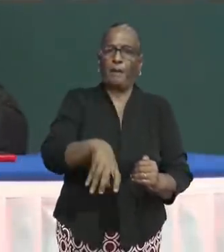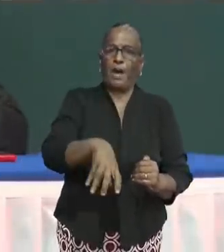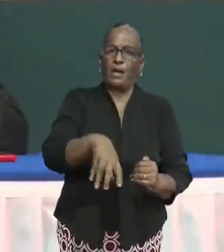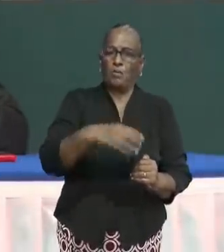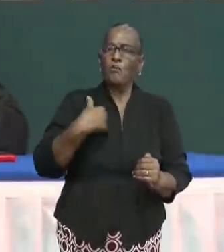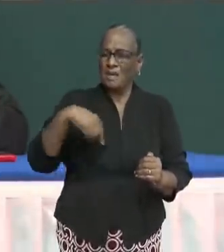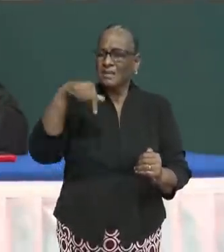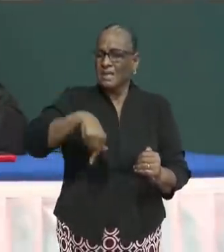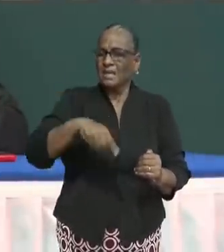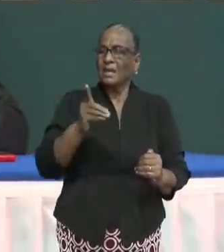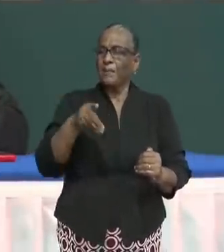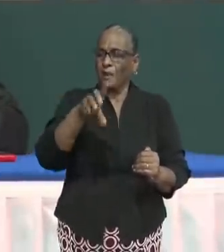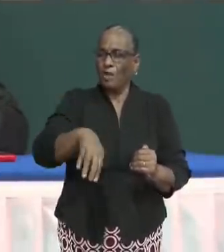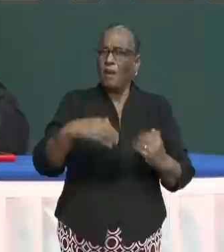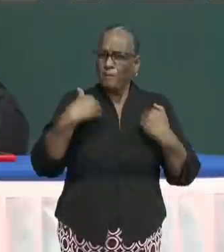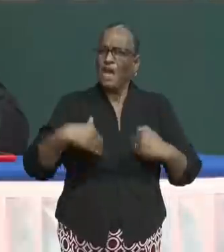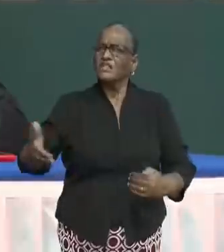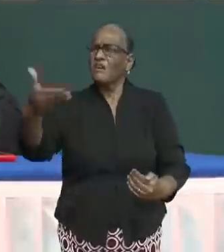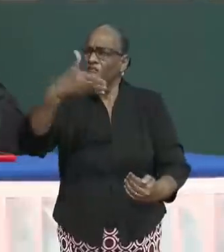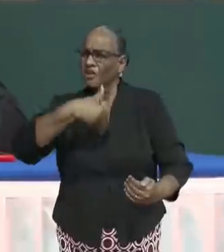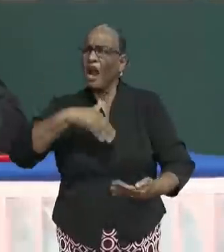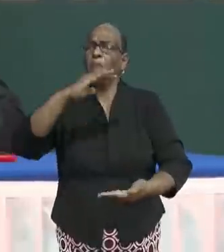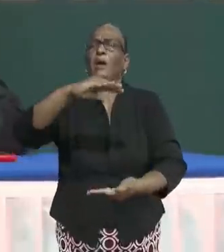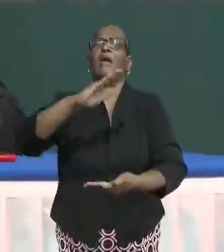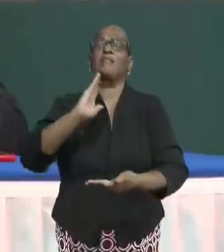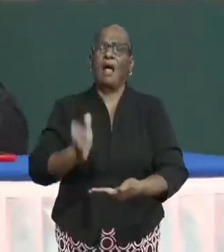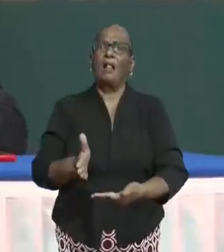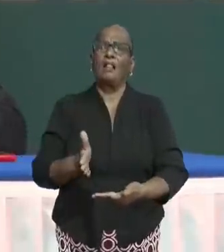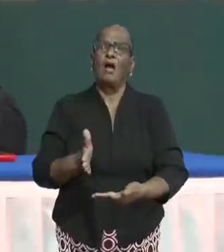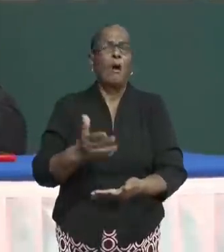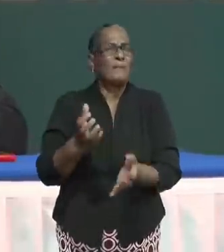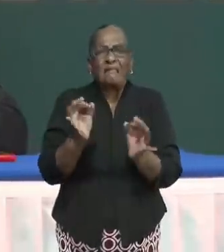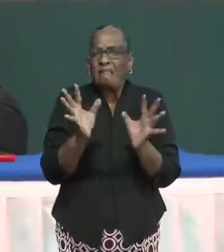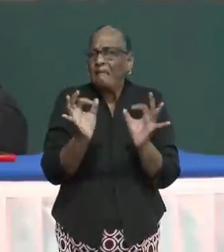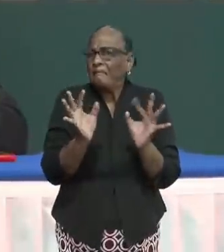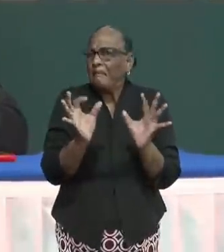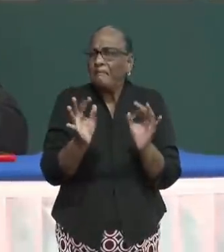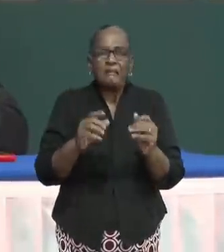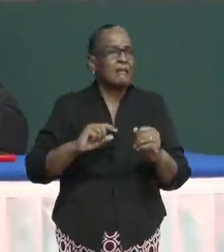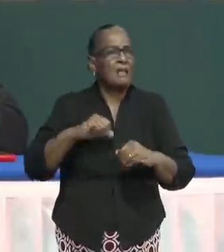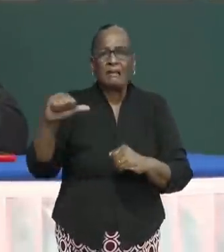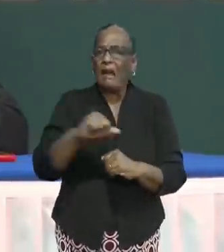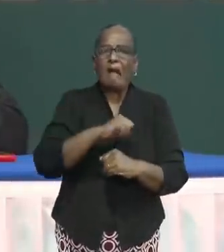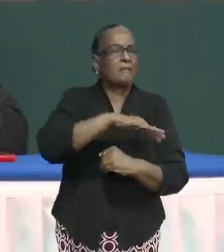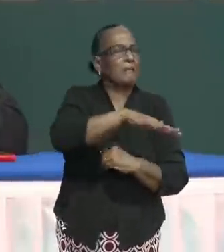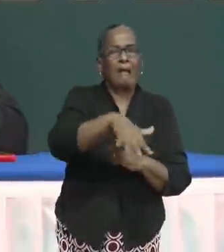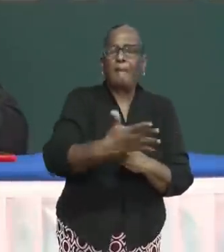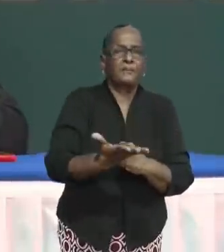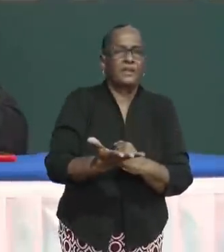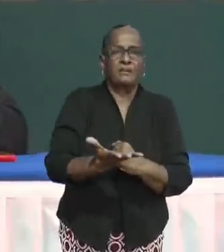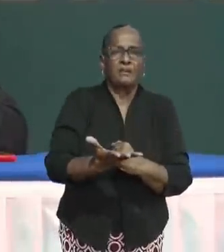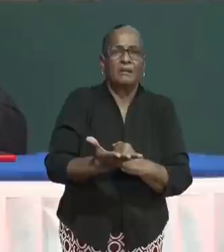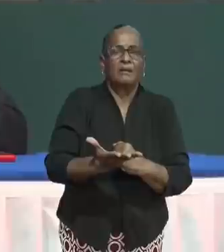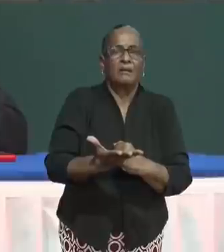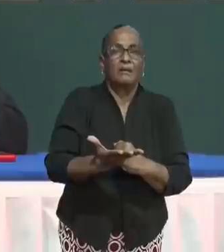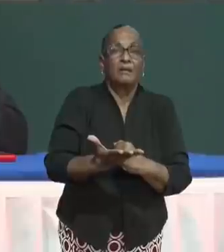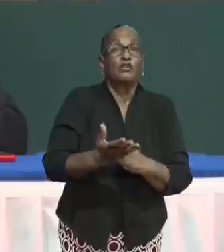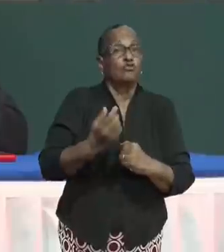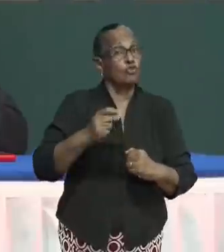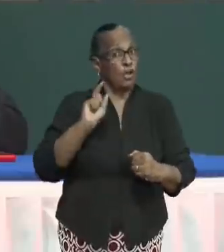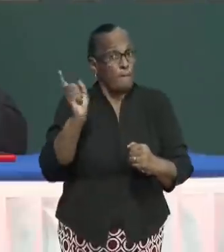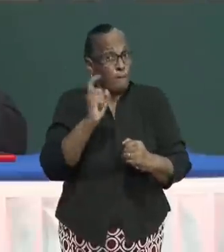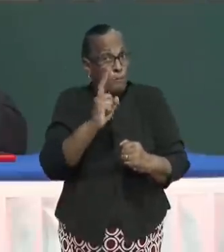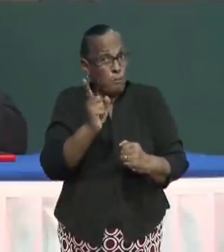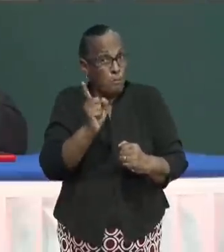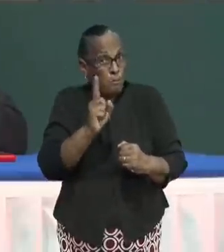aksi unu ba ge one paket. Omdat de upnext na dat trasi, there is a breakening de is a moment